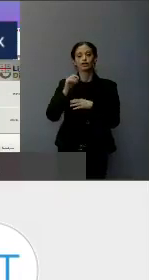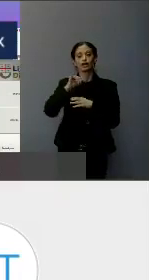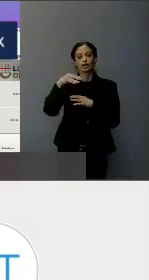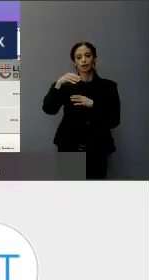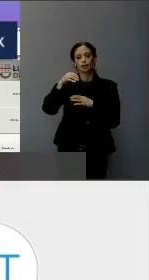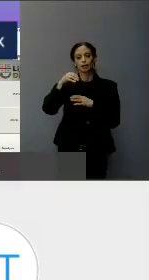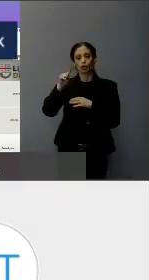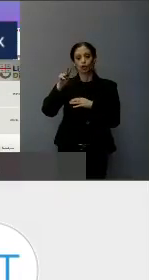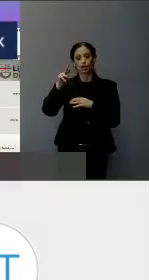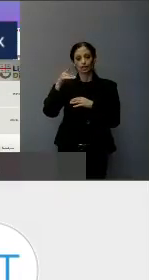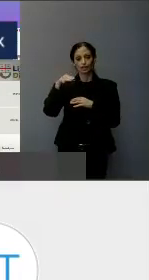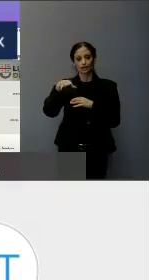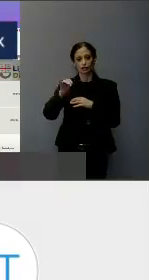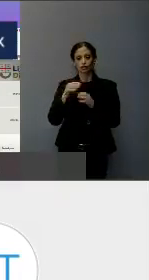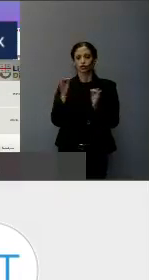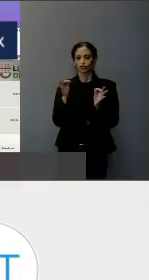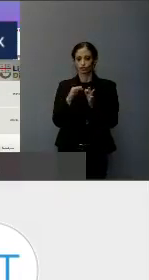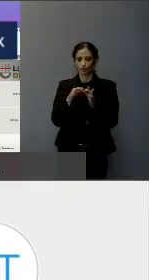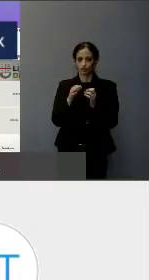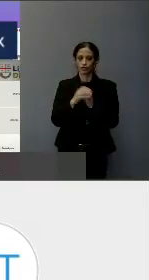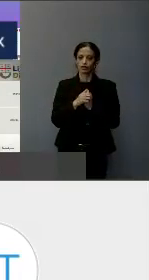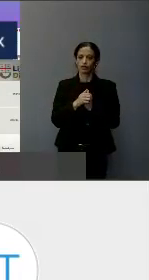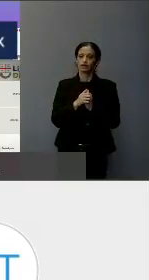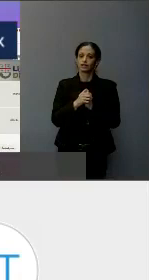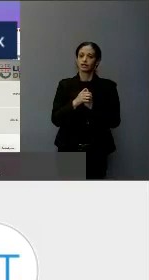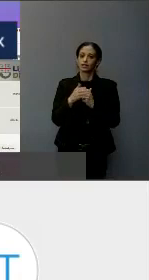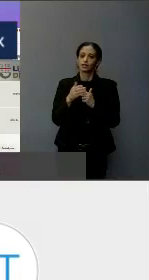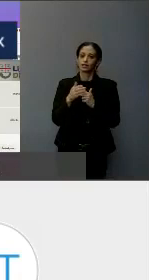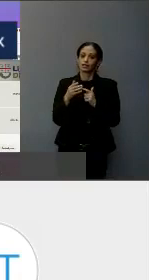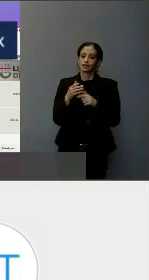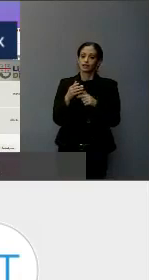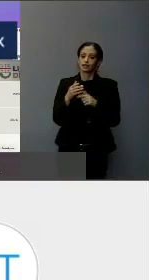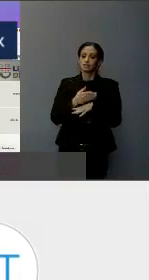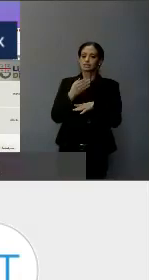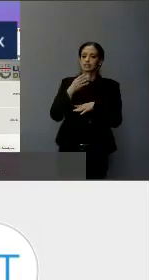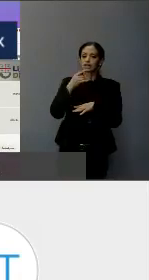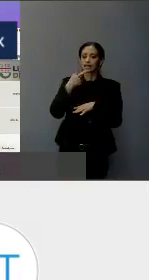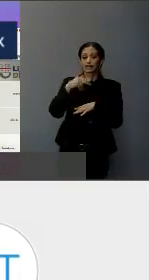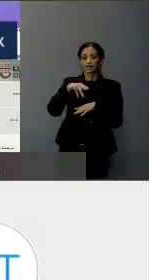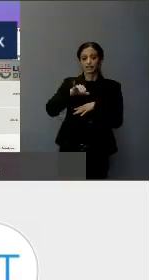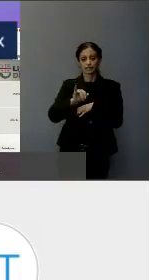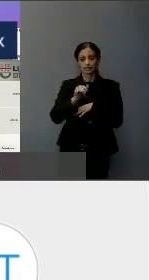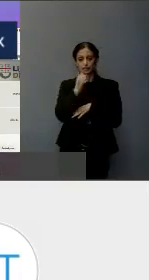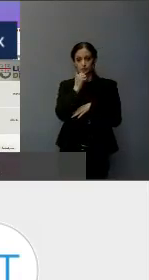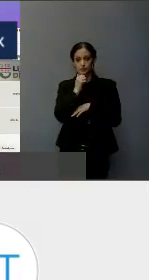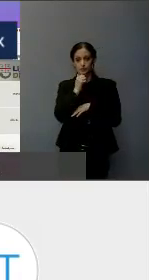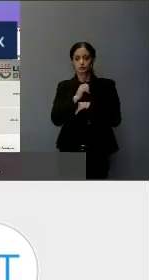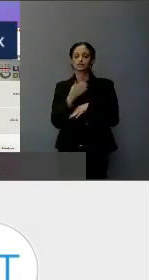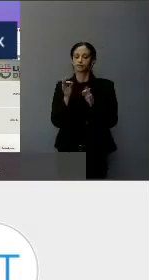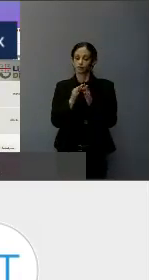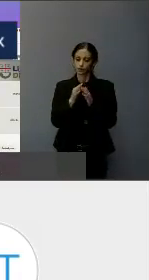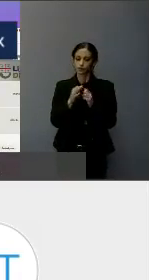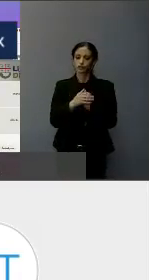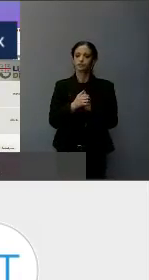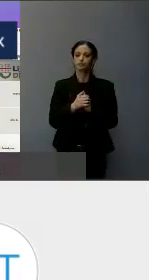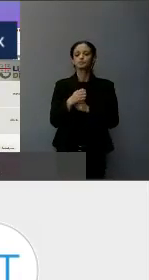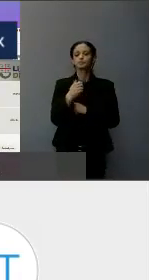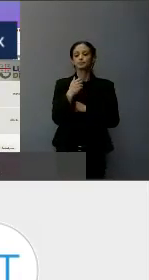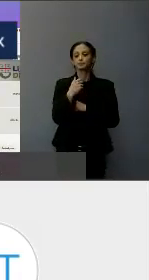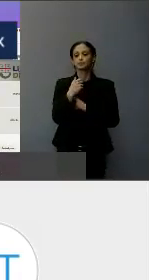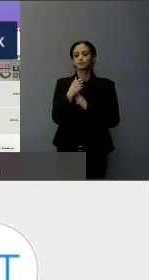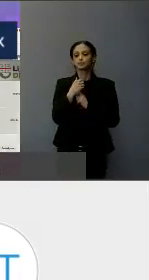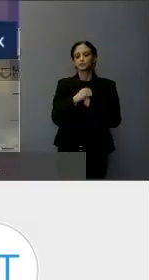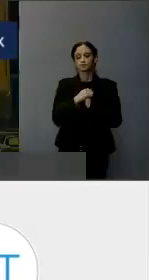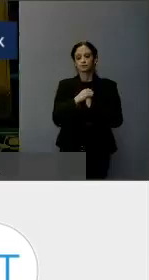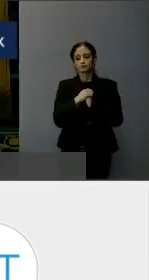immordino favorevole consigliere consigliera tin.it giusta amorevole 30